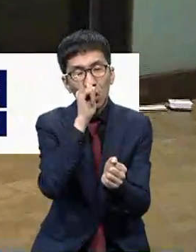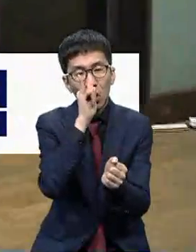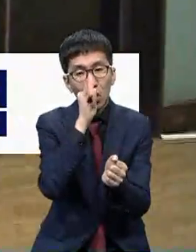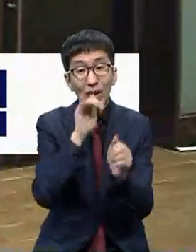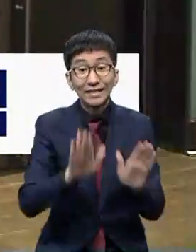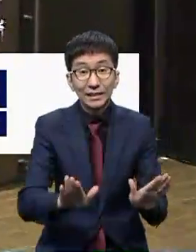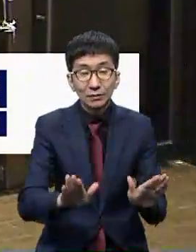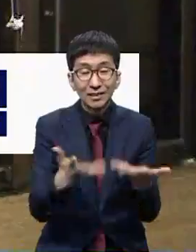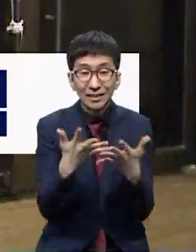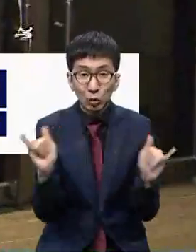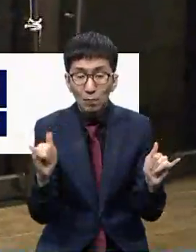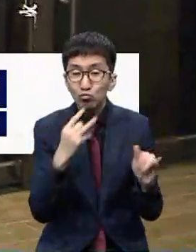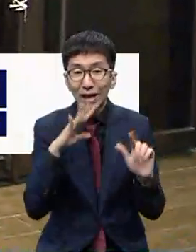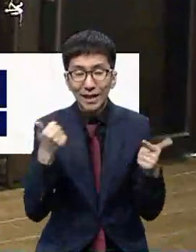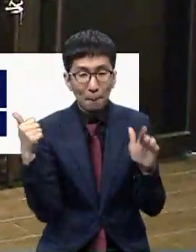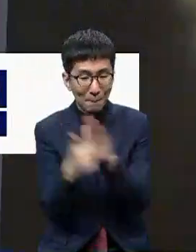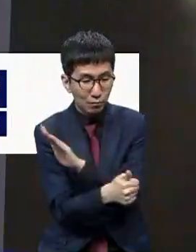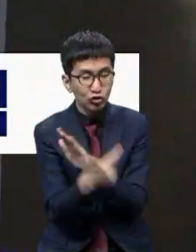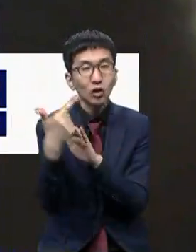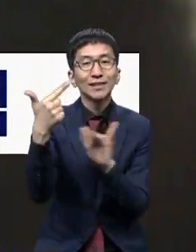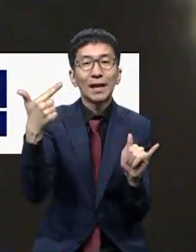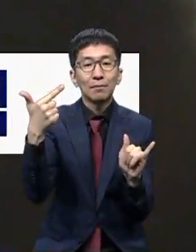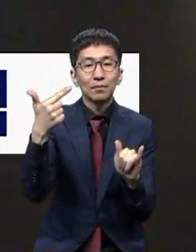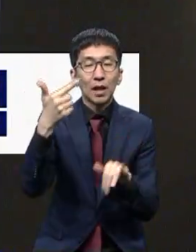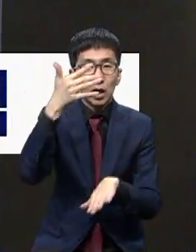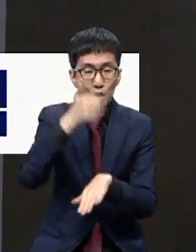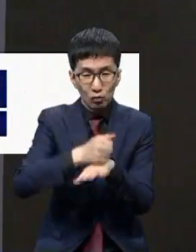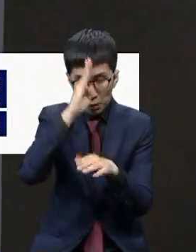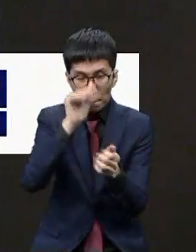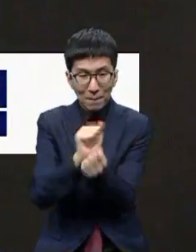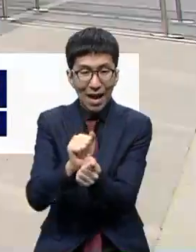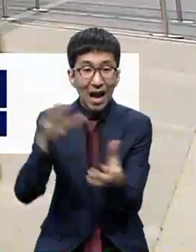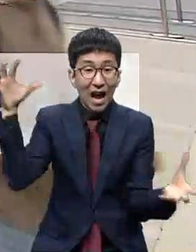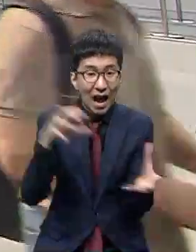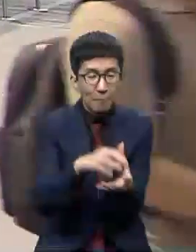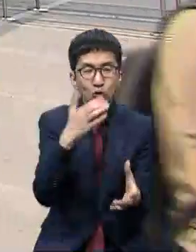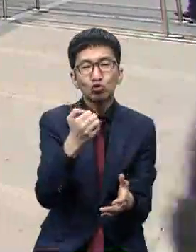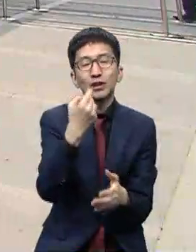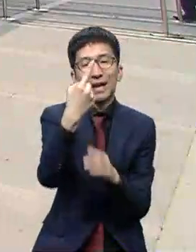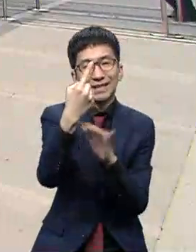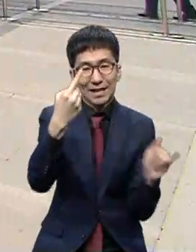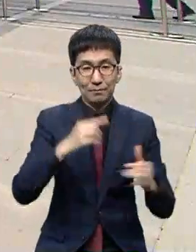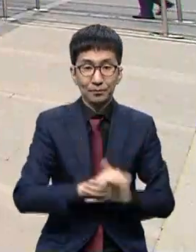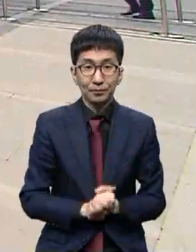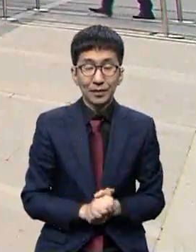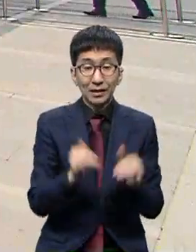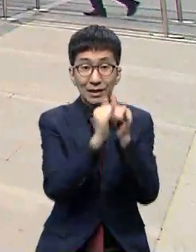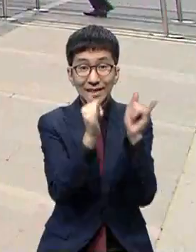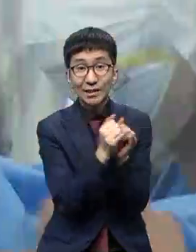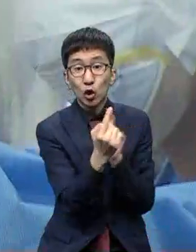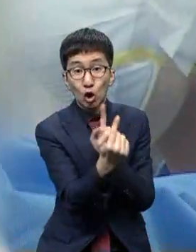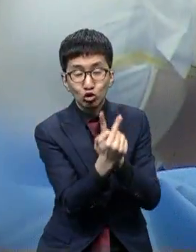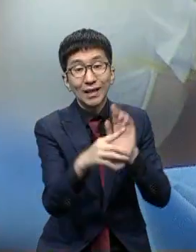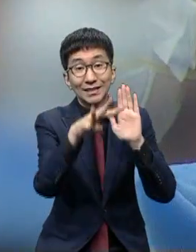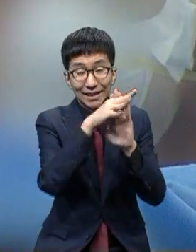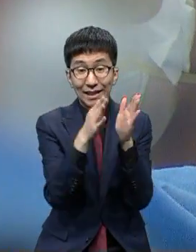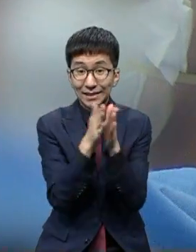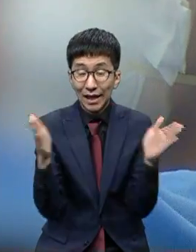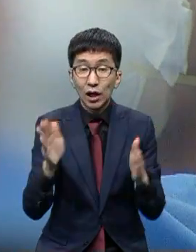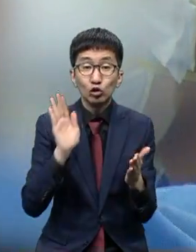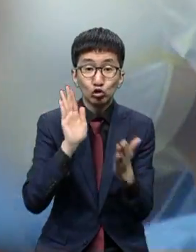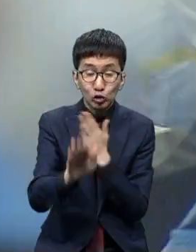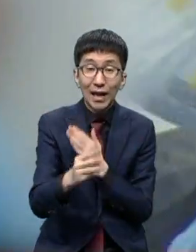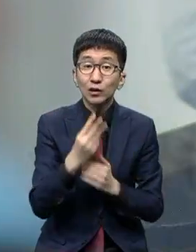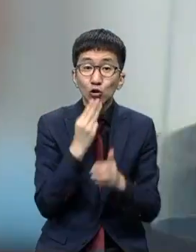처음으로 백화점 방문 손님 6명도 확진 판정을 받았습니다. 서울시는 거리두기 4단계 격상과 함께 다른